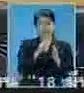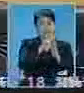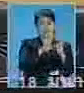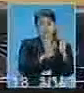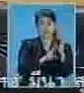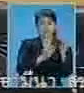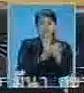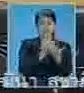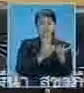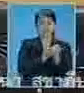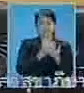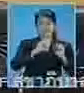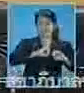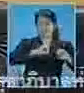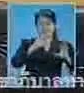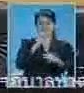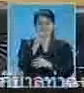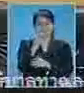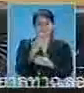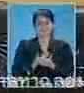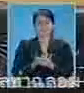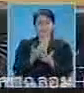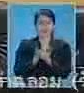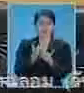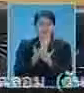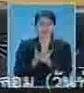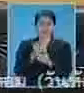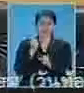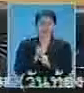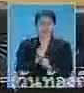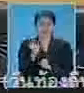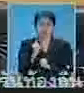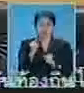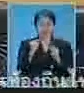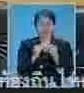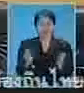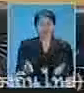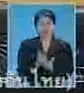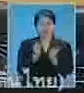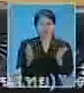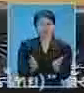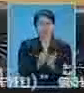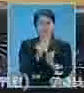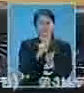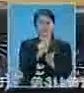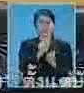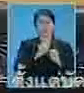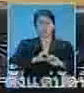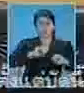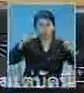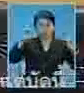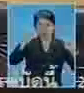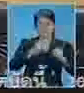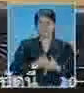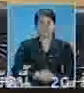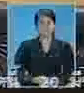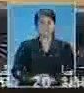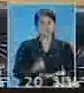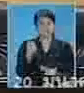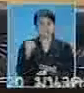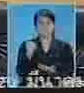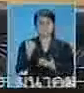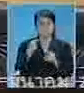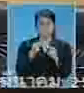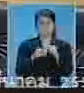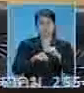ความโปร่งใสว่าเม็ดเงินนั้นควรที่จะใช้ในการสนับสนุนการกุศลใดแล้วก็ได้มีการออกการกุศ